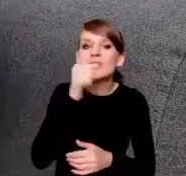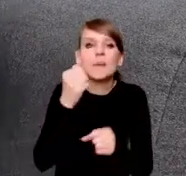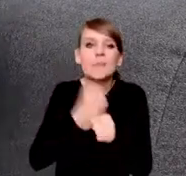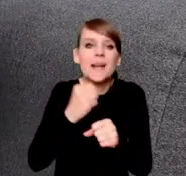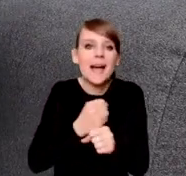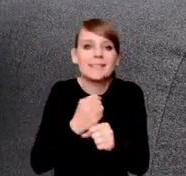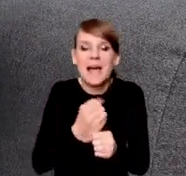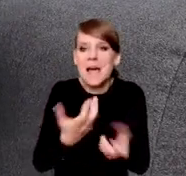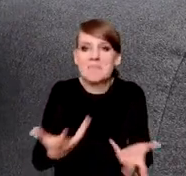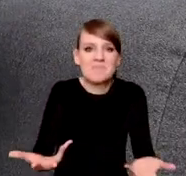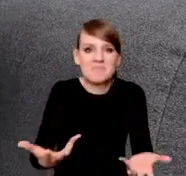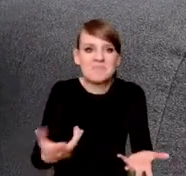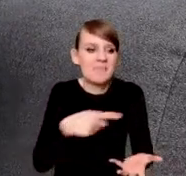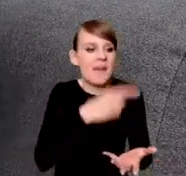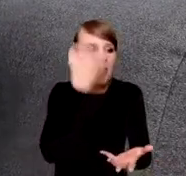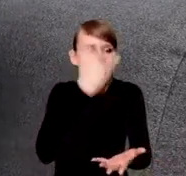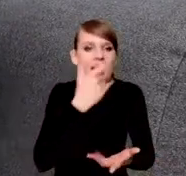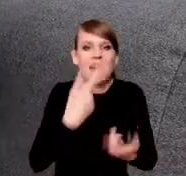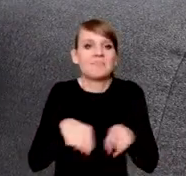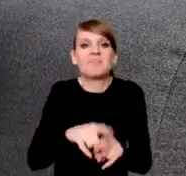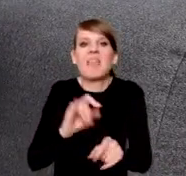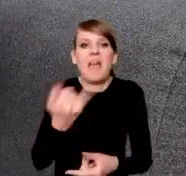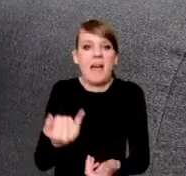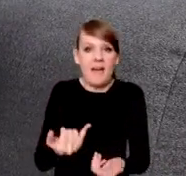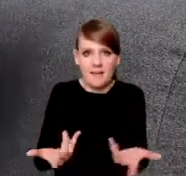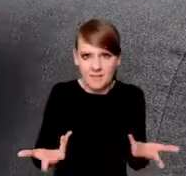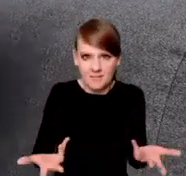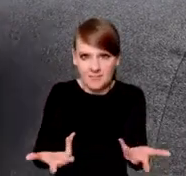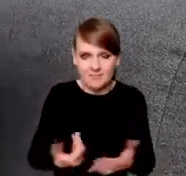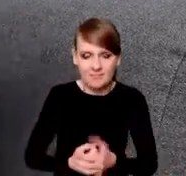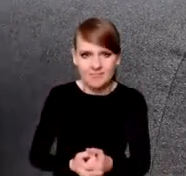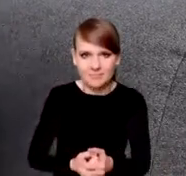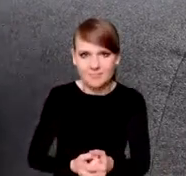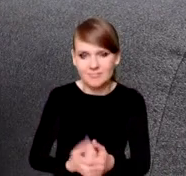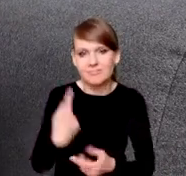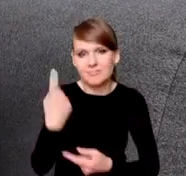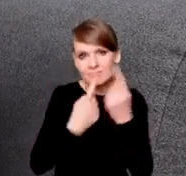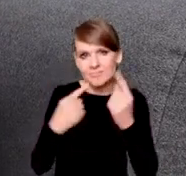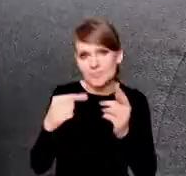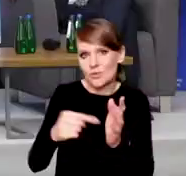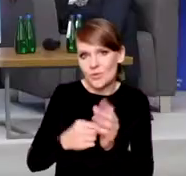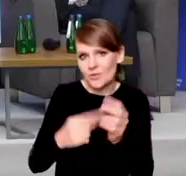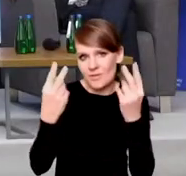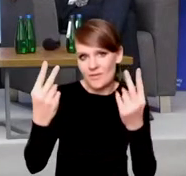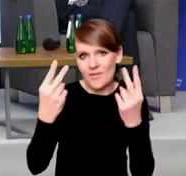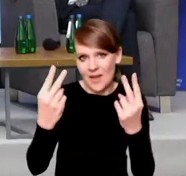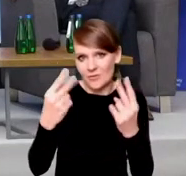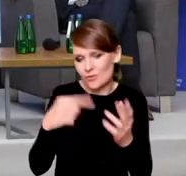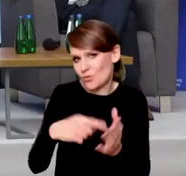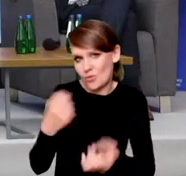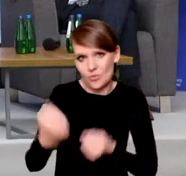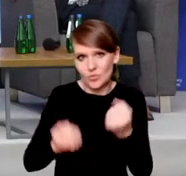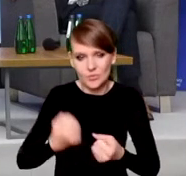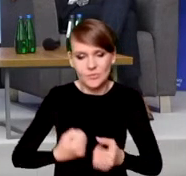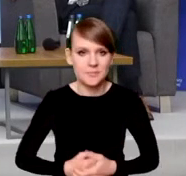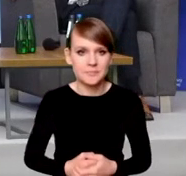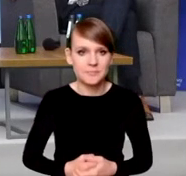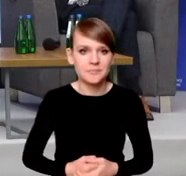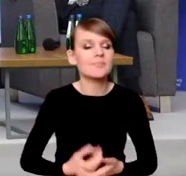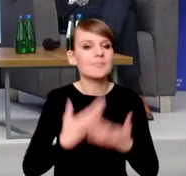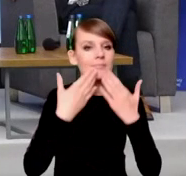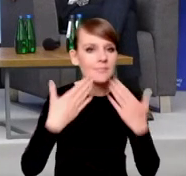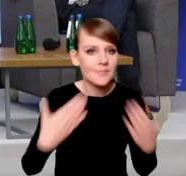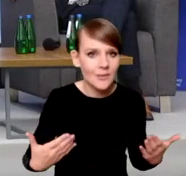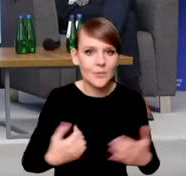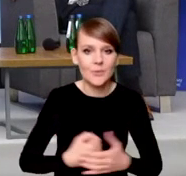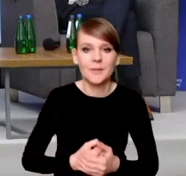mogli tą ideę realizować. I uważam, że to jest kluczowe wyzwanie. Dziękuję, panie